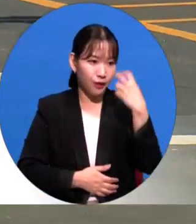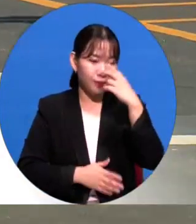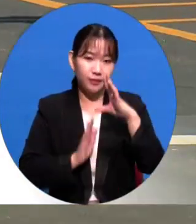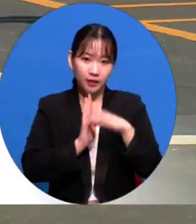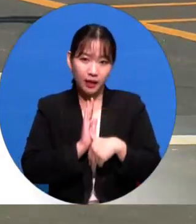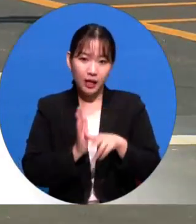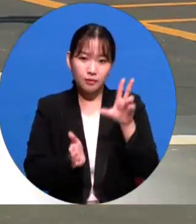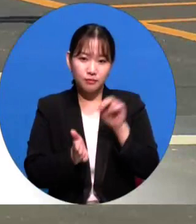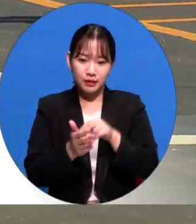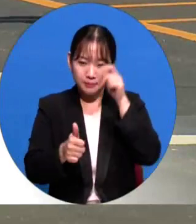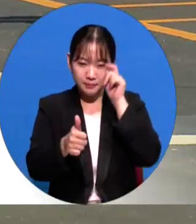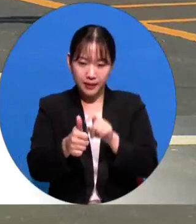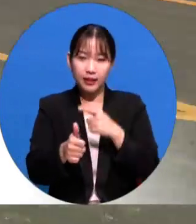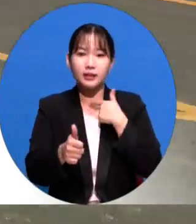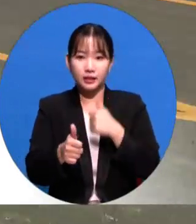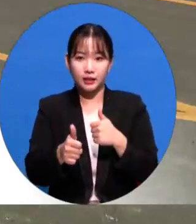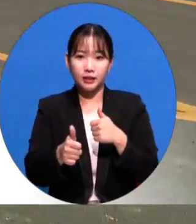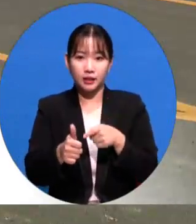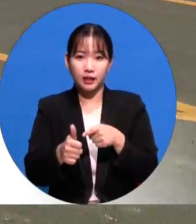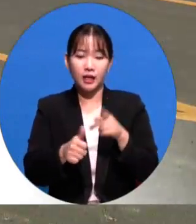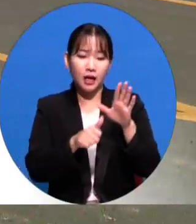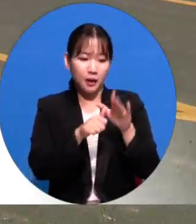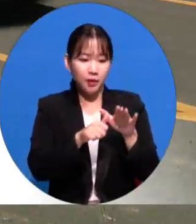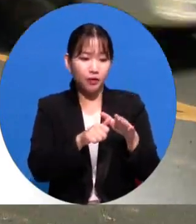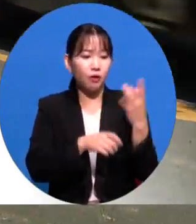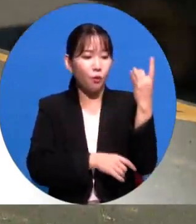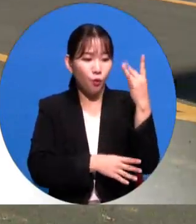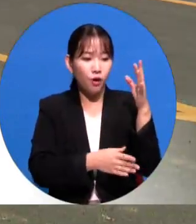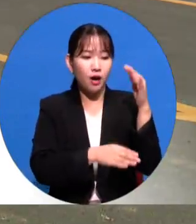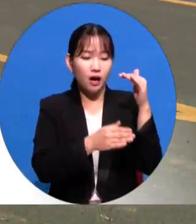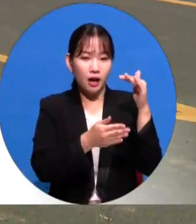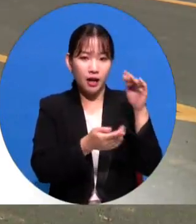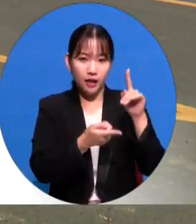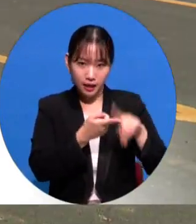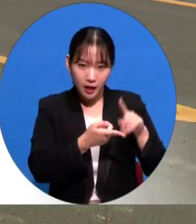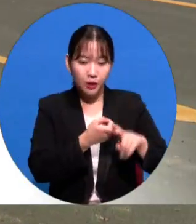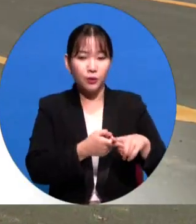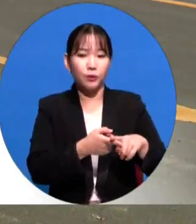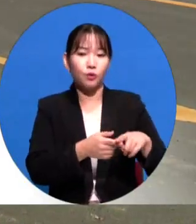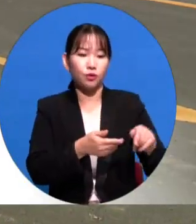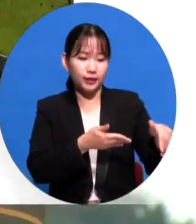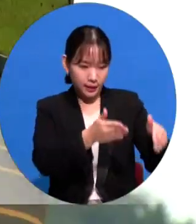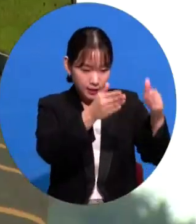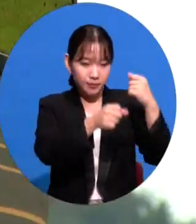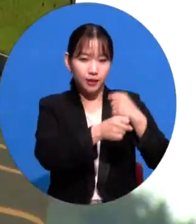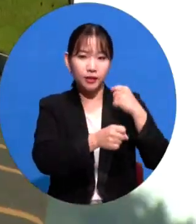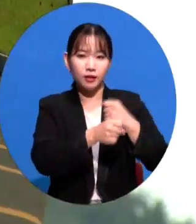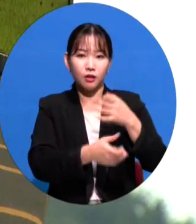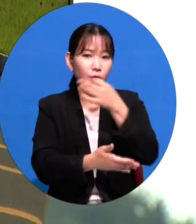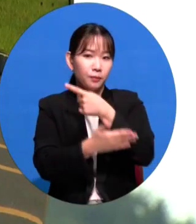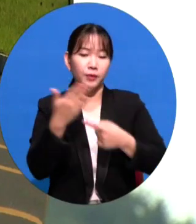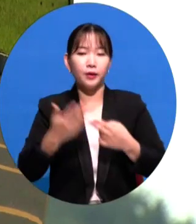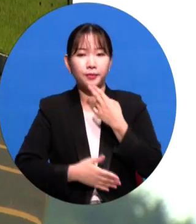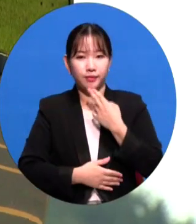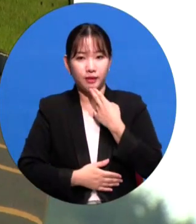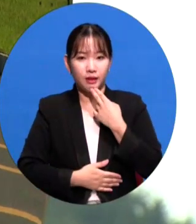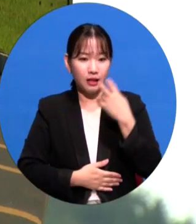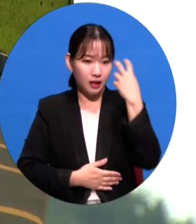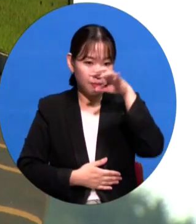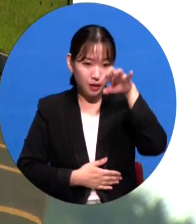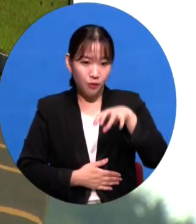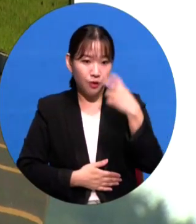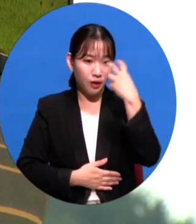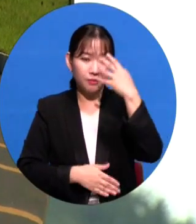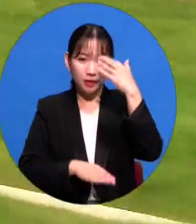감사에서도이 같은 문제가 적발됐는데 한편군은 기존 안대로 진출입구가 확정돼 재정 손해가 발생하지 않았다며